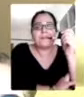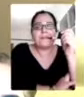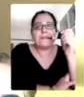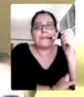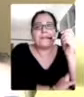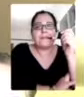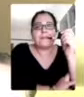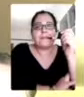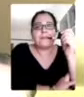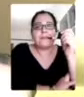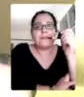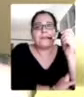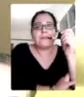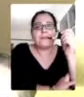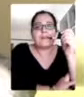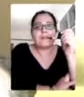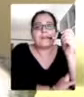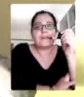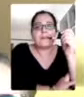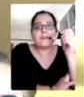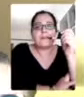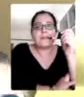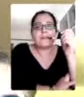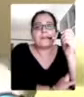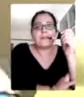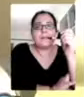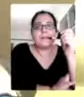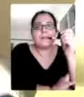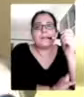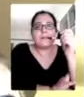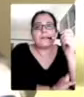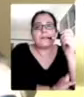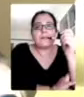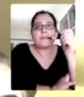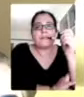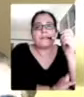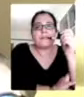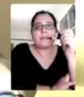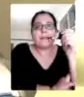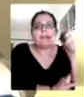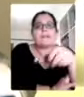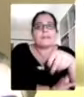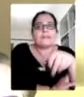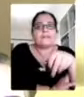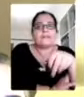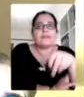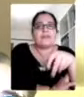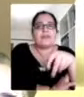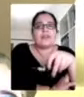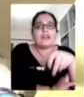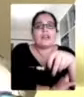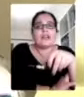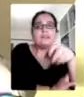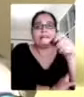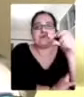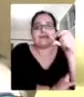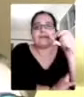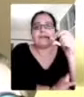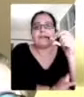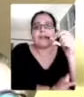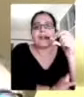ben çok ön plana koyuyorum. Şu ana kadar kutuyu açıp da direkt içebildiğim bir Samuel Gavit'le ben hiç karşılaşmadım. Yok, Eskiden